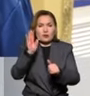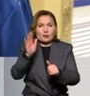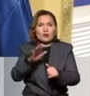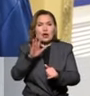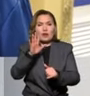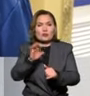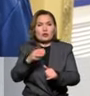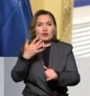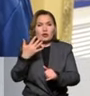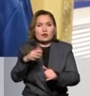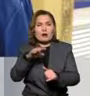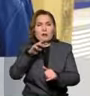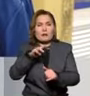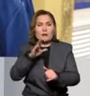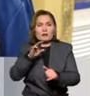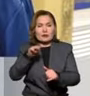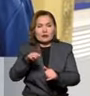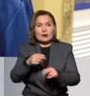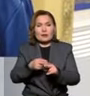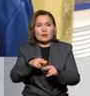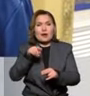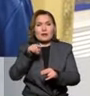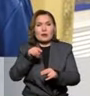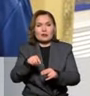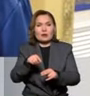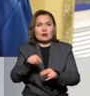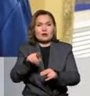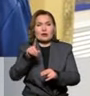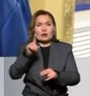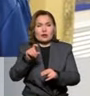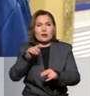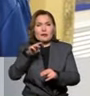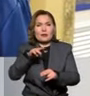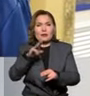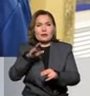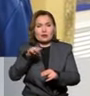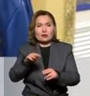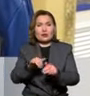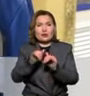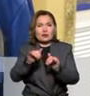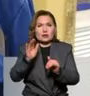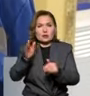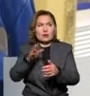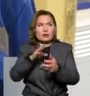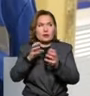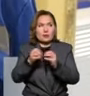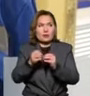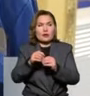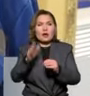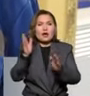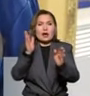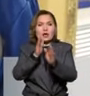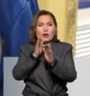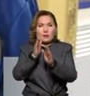550 мегаватт. 1100 мегаваттқа өседі. Экологиялық қауіпсіздігі артады.